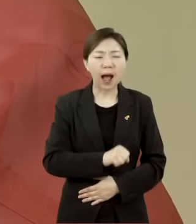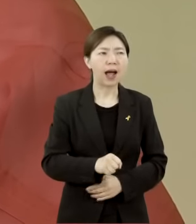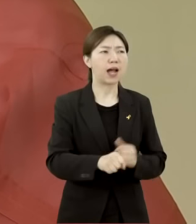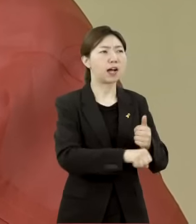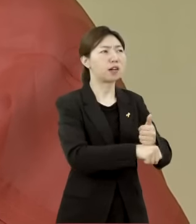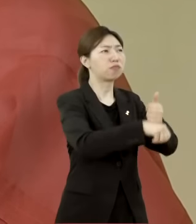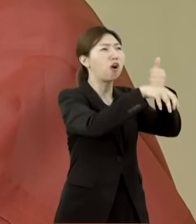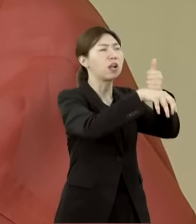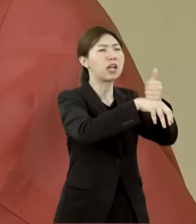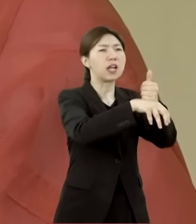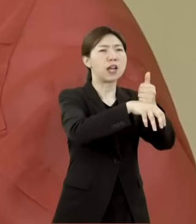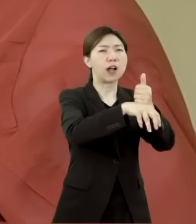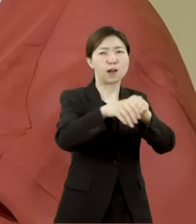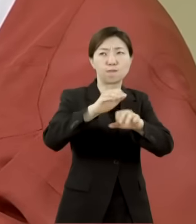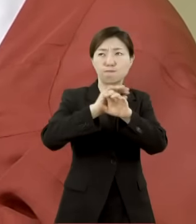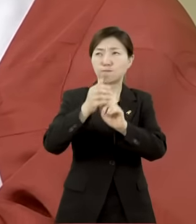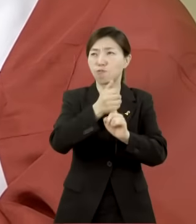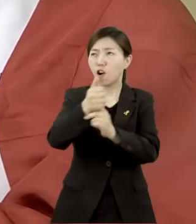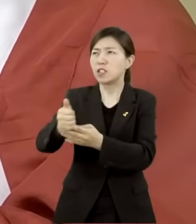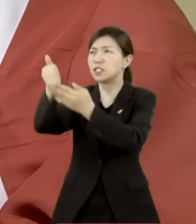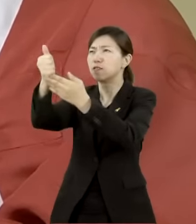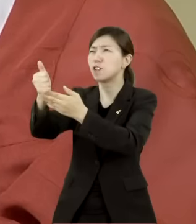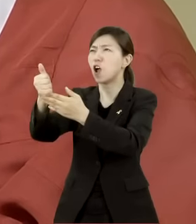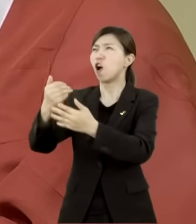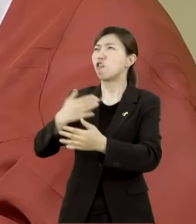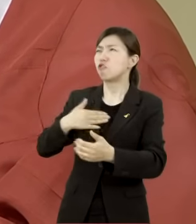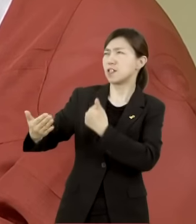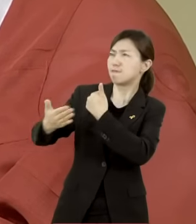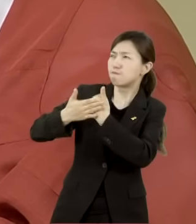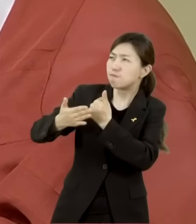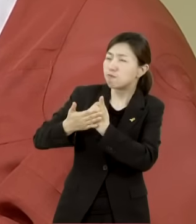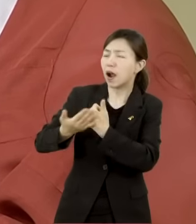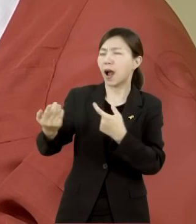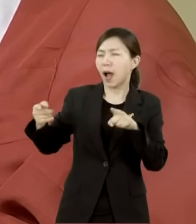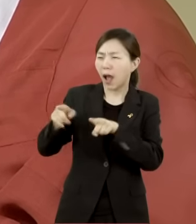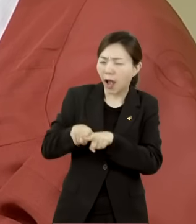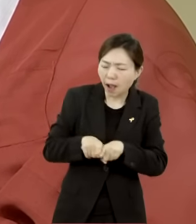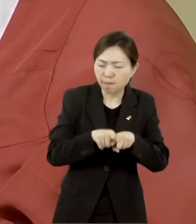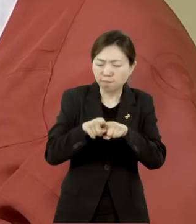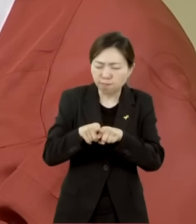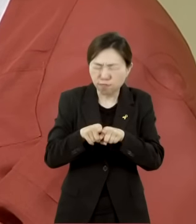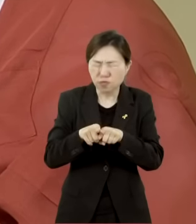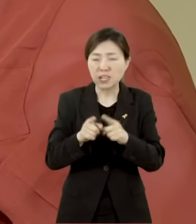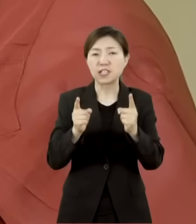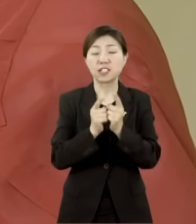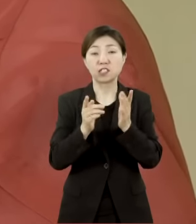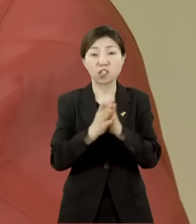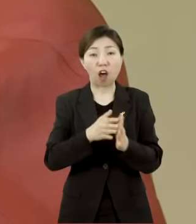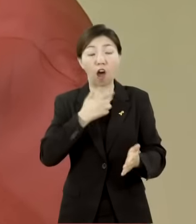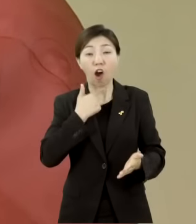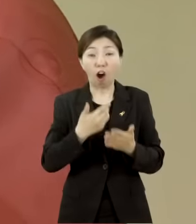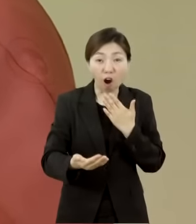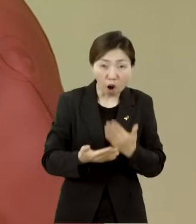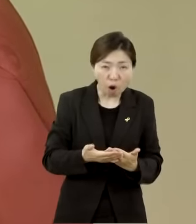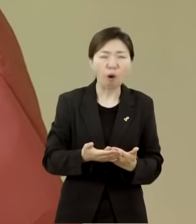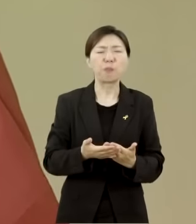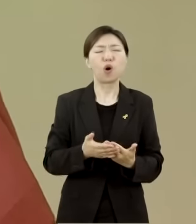우리와 함께 하는구나라는 그 맛을 봐야 그 체험을 해야